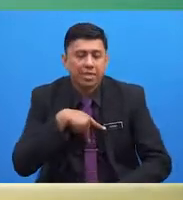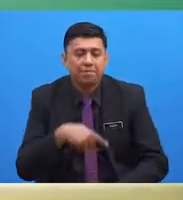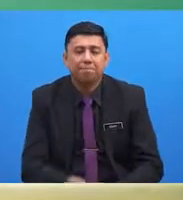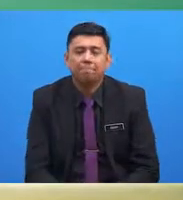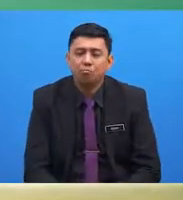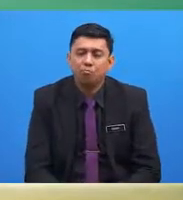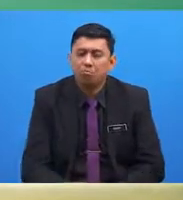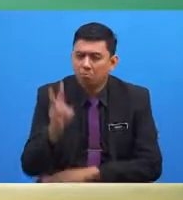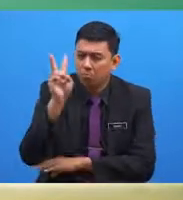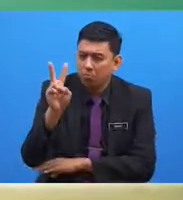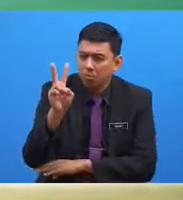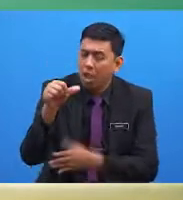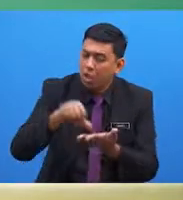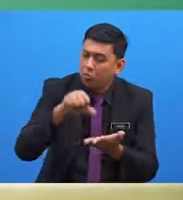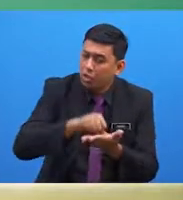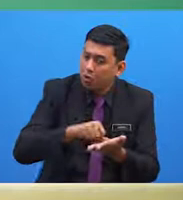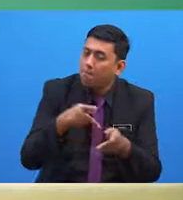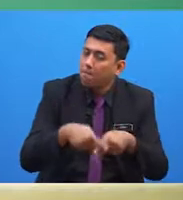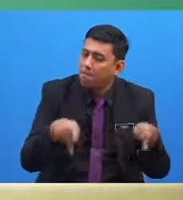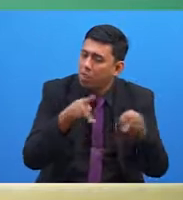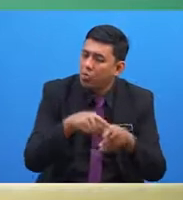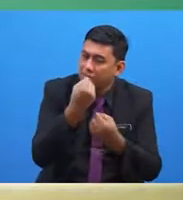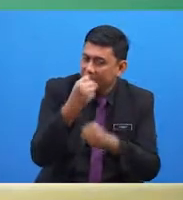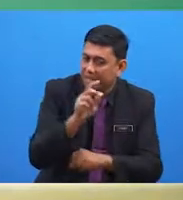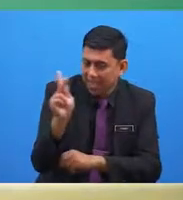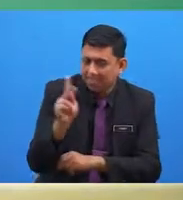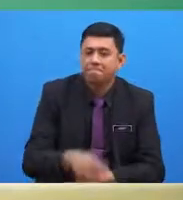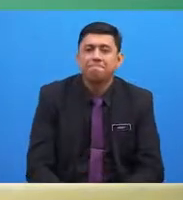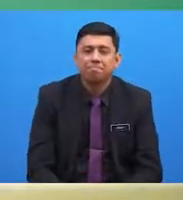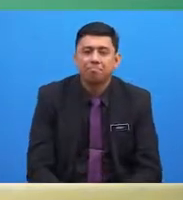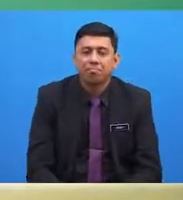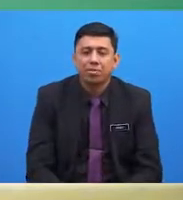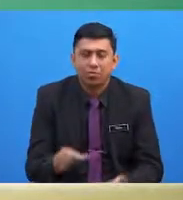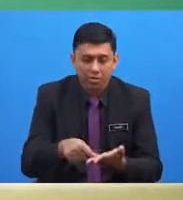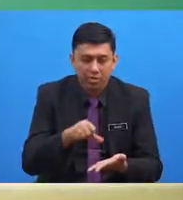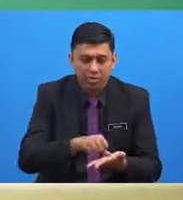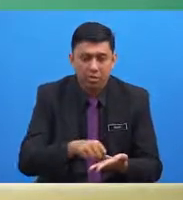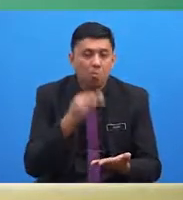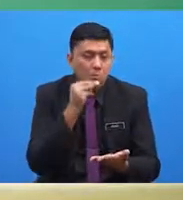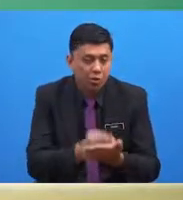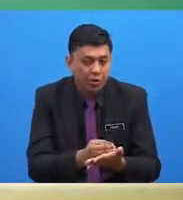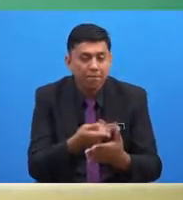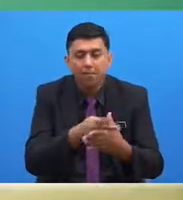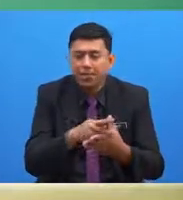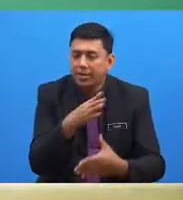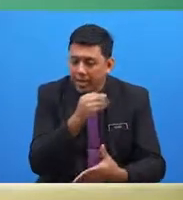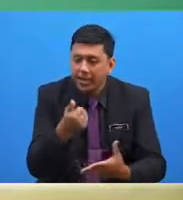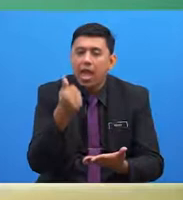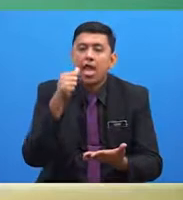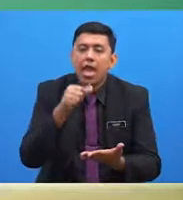hanya ada dua akaun yang perlu disediakan, iaitu akaun modal perkongsi dan akaun